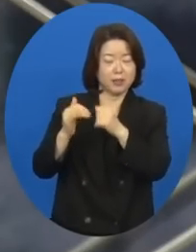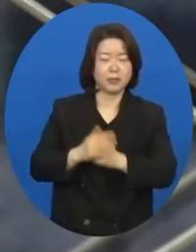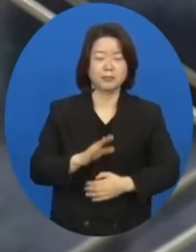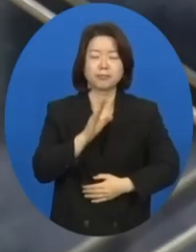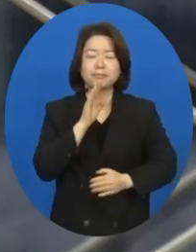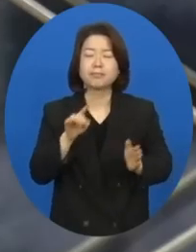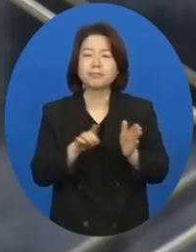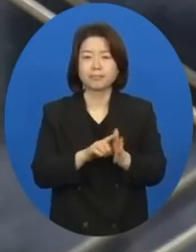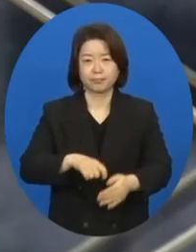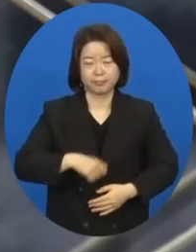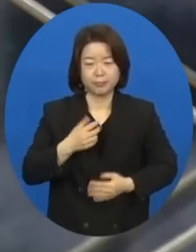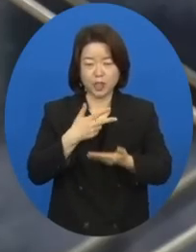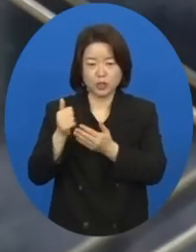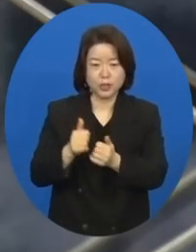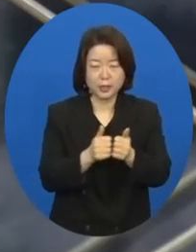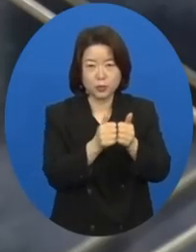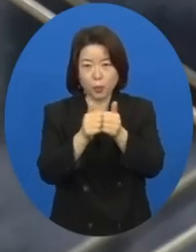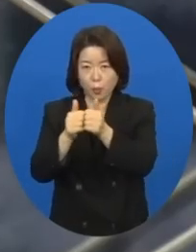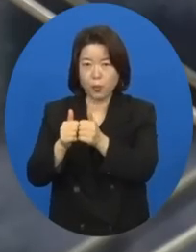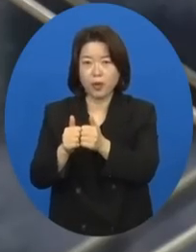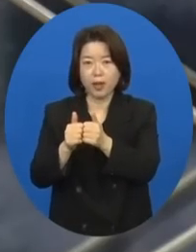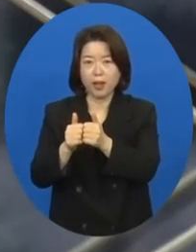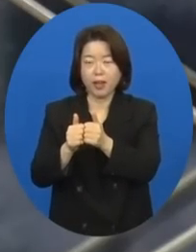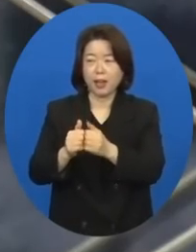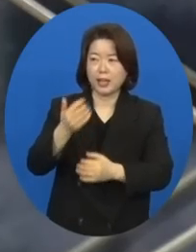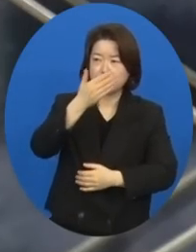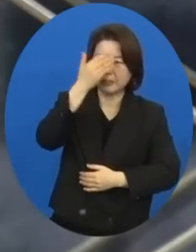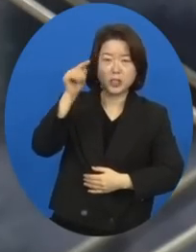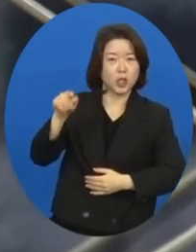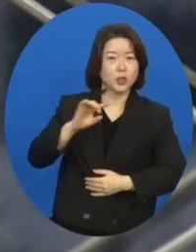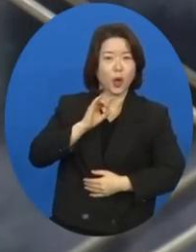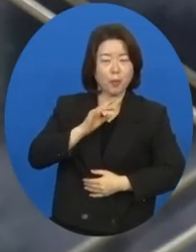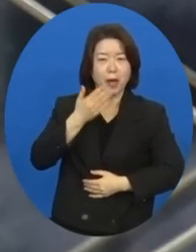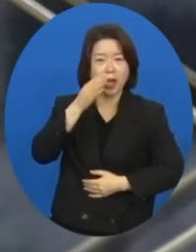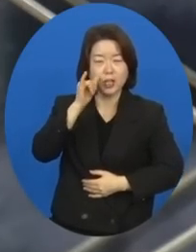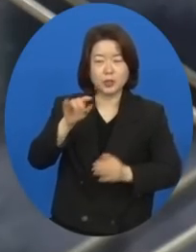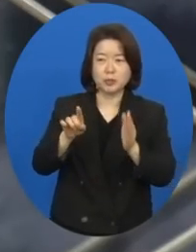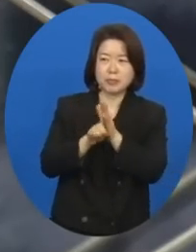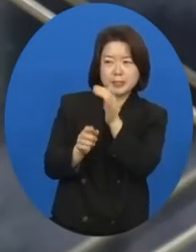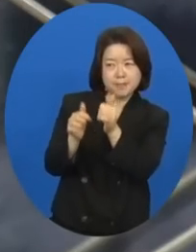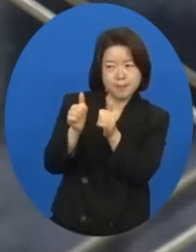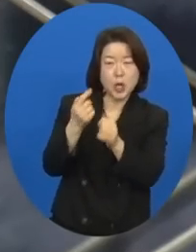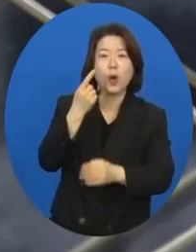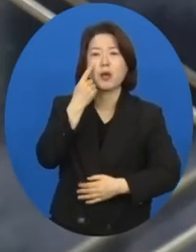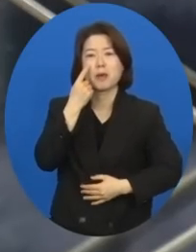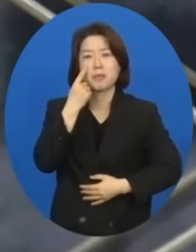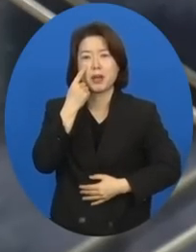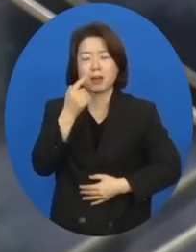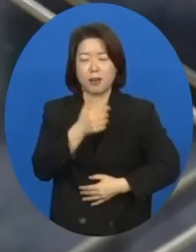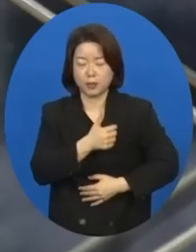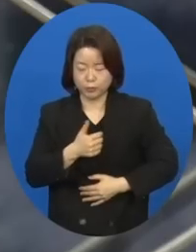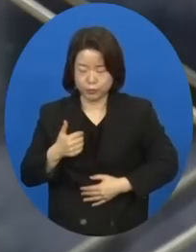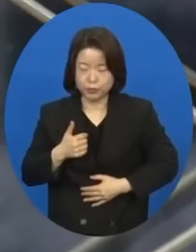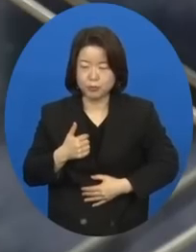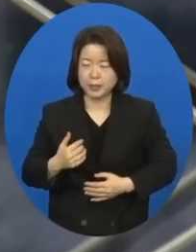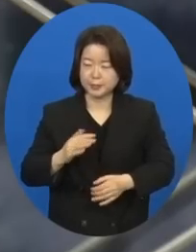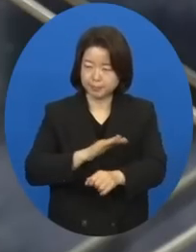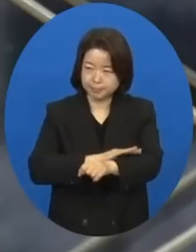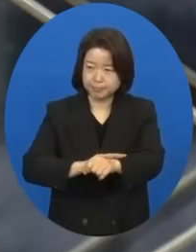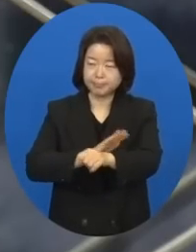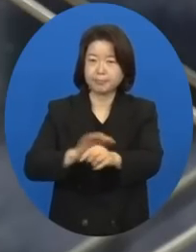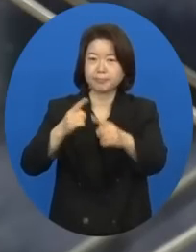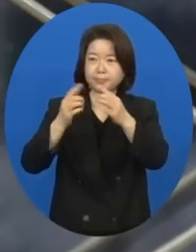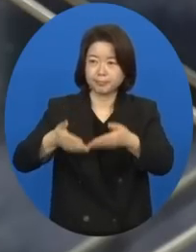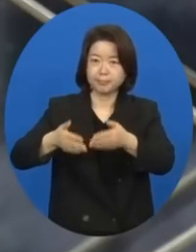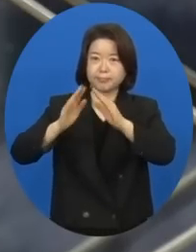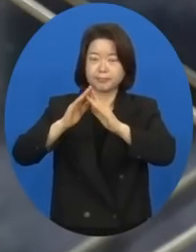신실하게 주님과 동행하며 청년들만이 할 수 있는 믿음의 실험을 통해 든든하게 교회를 세워나가고 있고 하나님과의